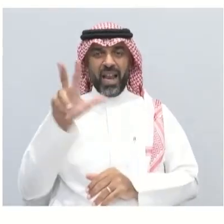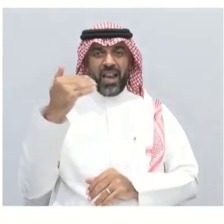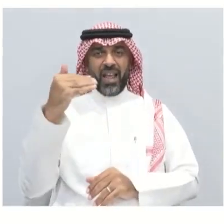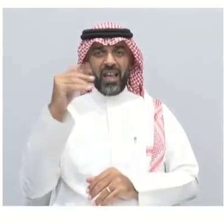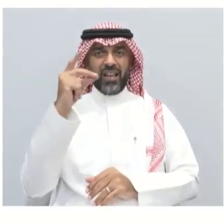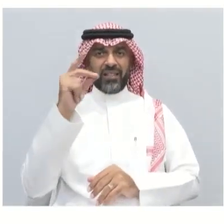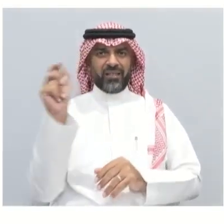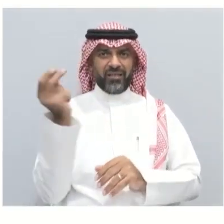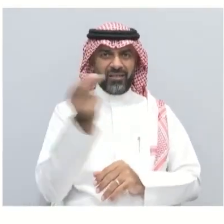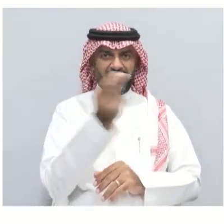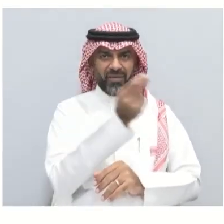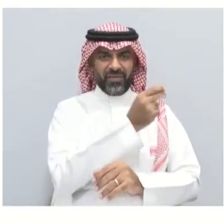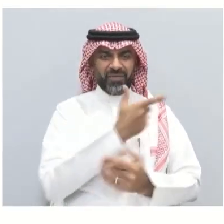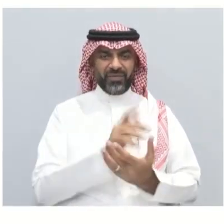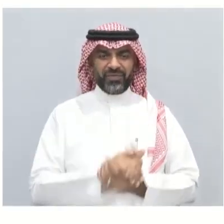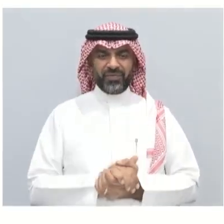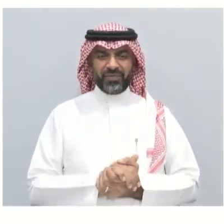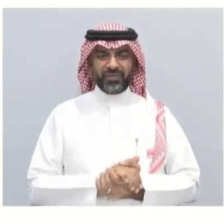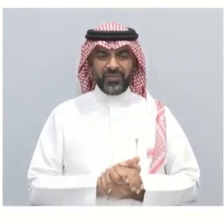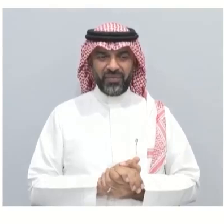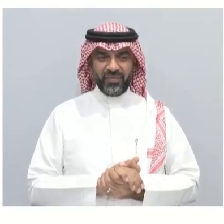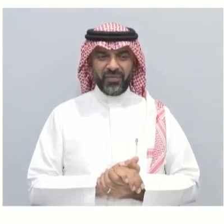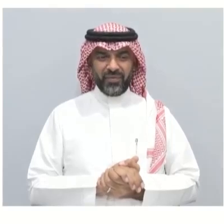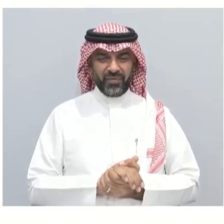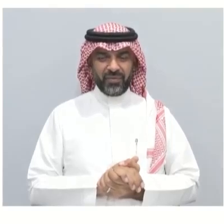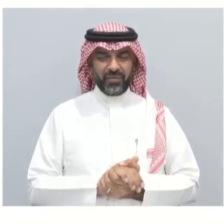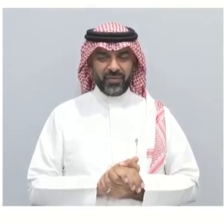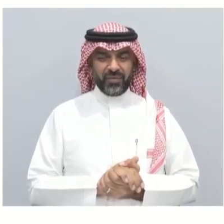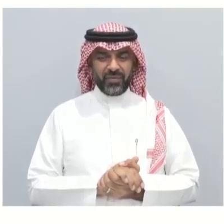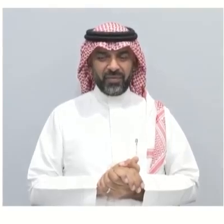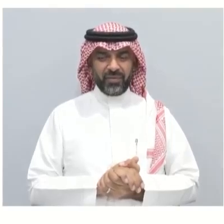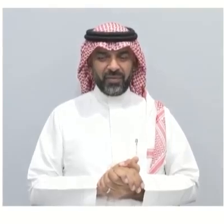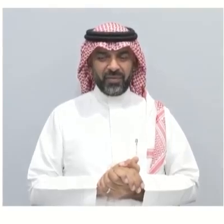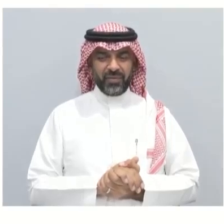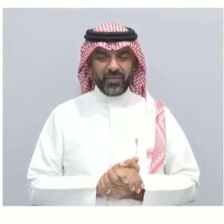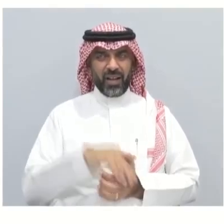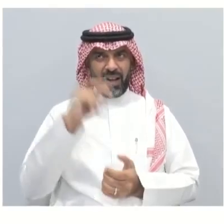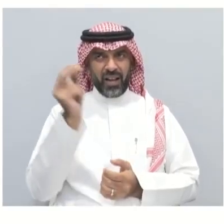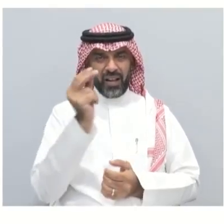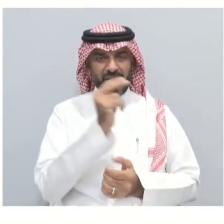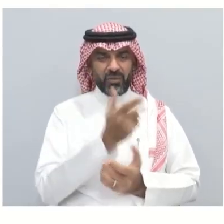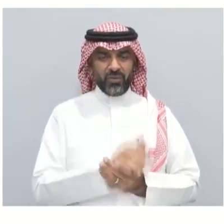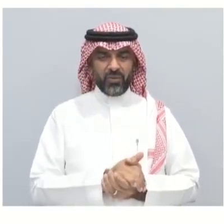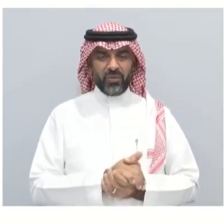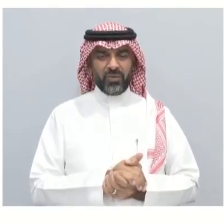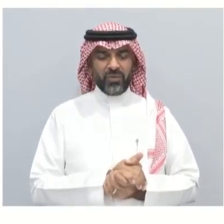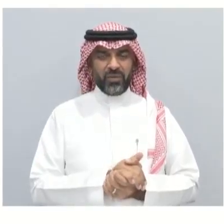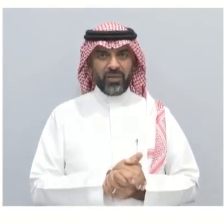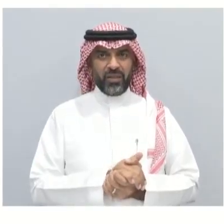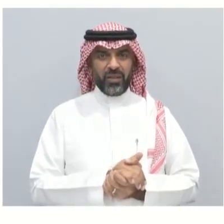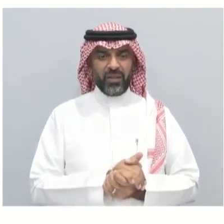والخط والخطوط الدائمه التي نقوم باستخدامها حتى نحدد نغير نوع الخط نطلق عليه